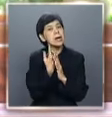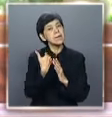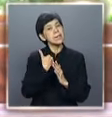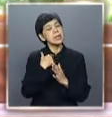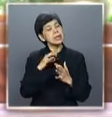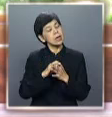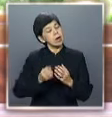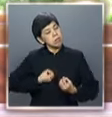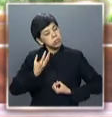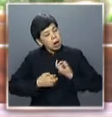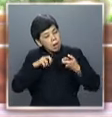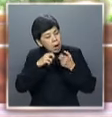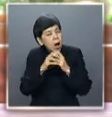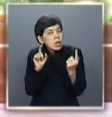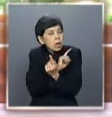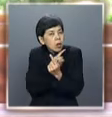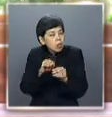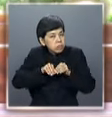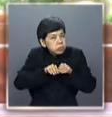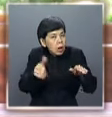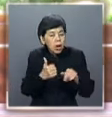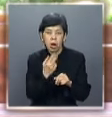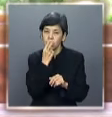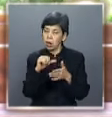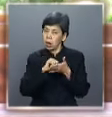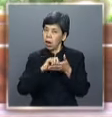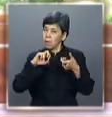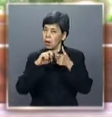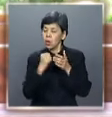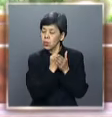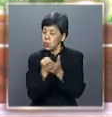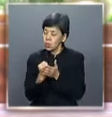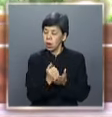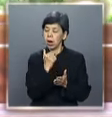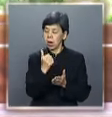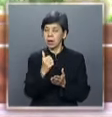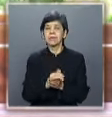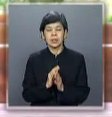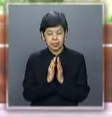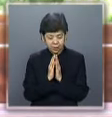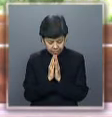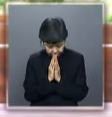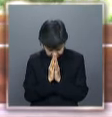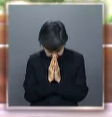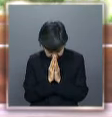ที่สื่อที่สะท้อนปัญหาของสังคมและนำไปสู่การแก้ไขปัญหาต่างๆร่วมกันค่ะสวัสดีค่ะ